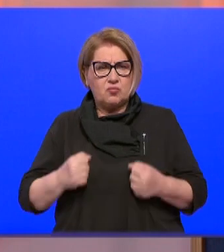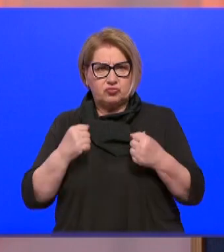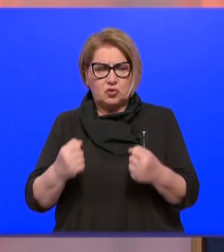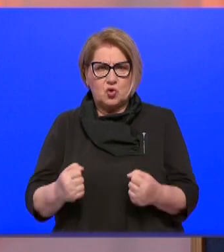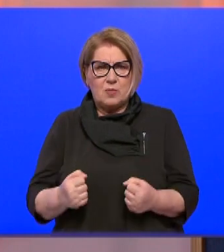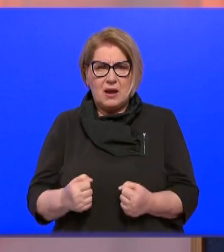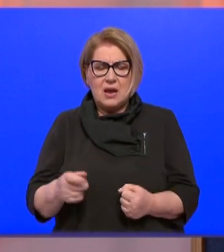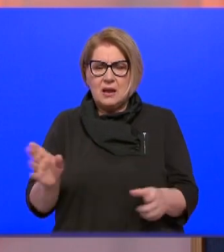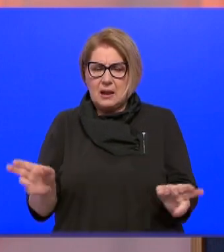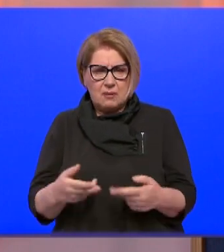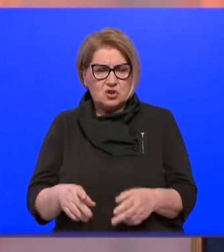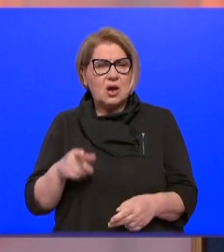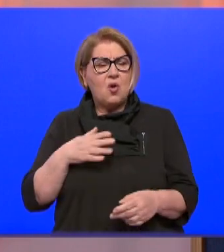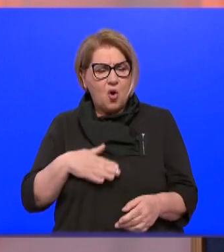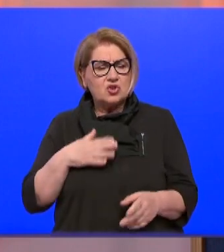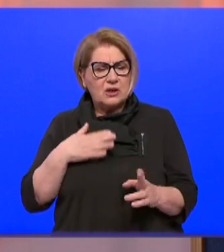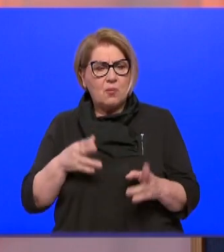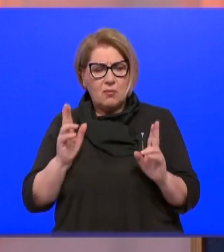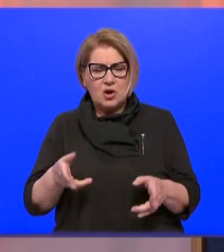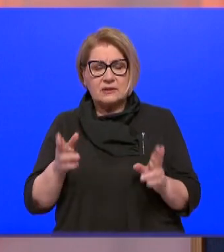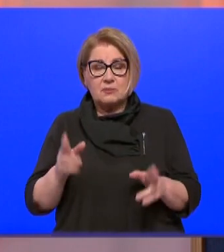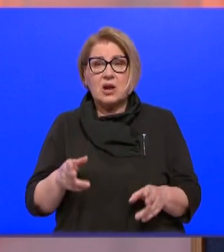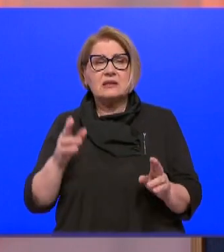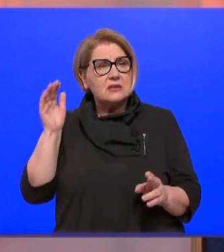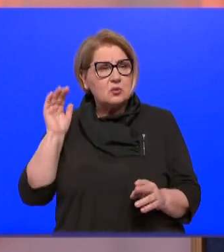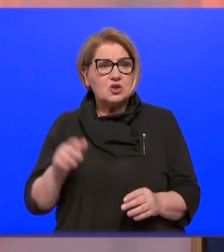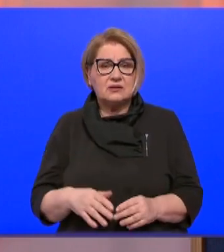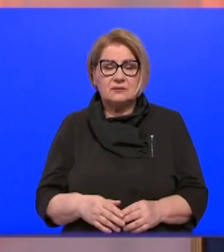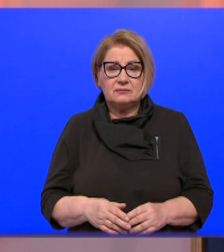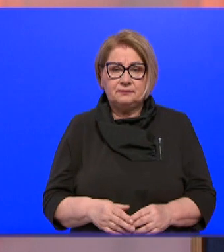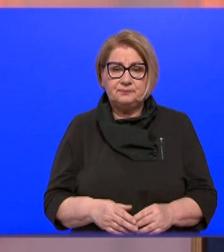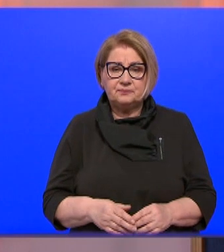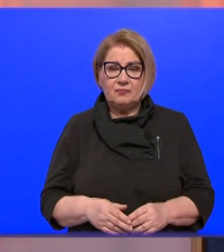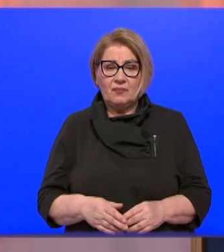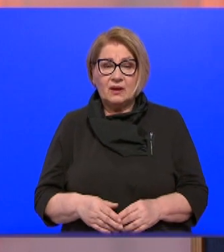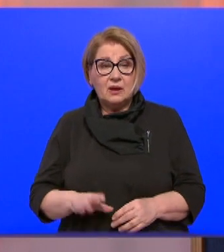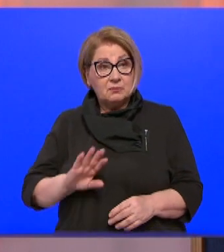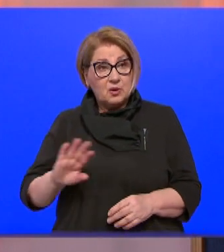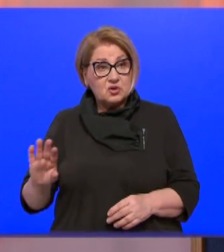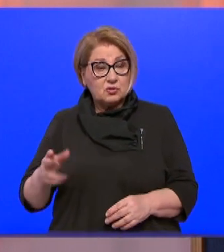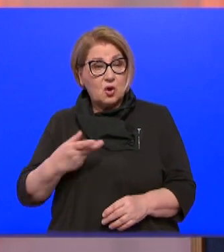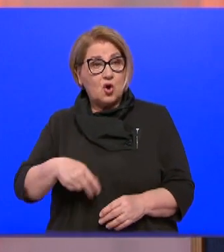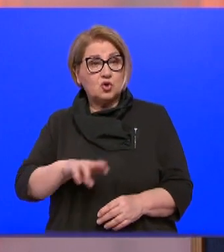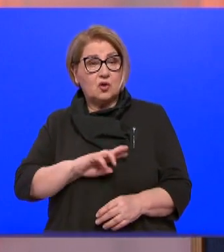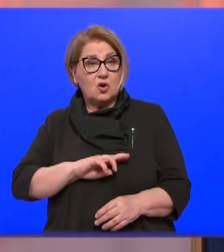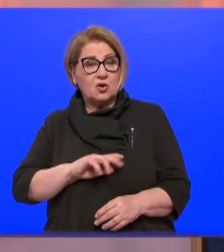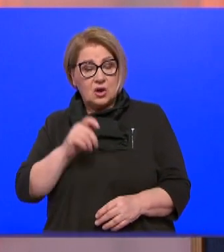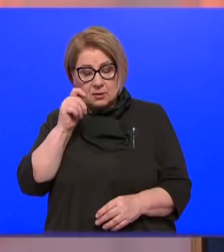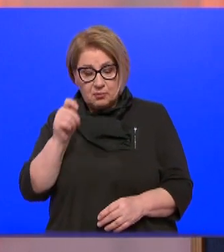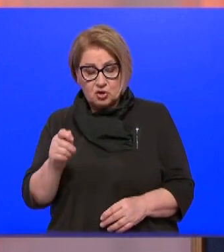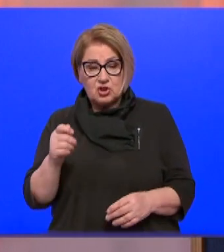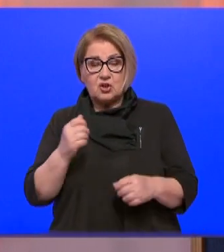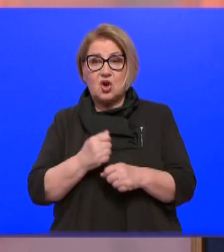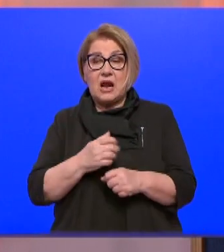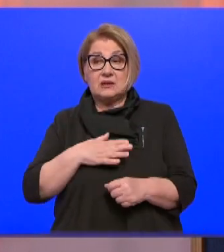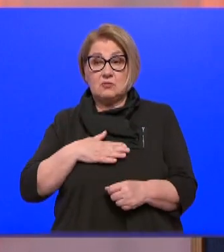i rekla, ma kako ne, hoćete samo ako me budete slušali. Dakle, osim što odgovorno i pošteno